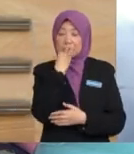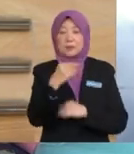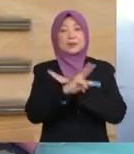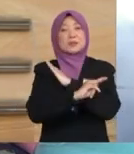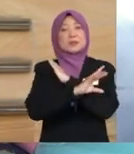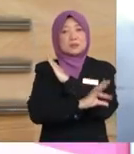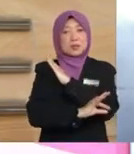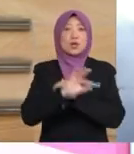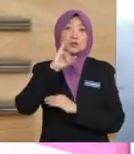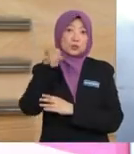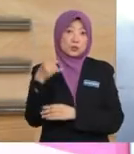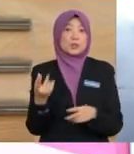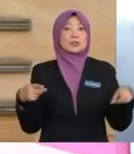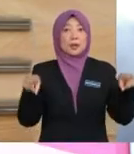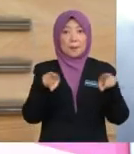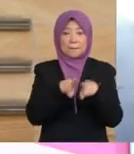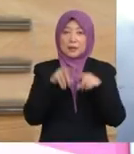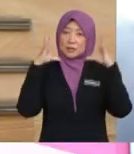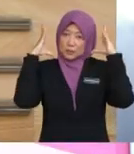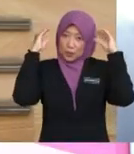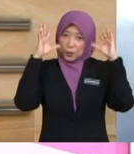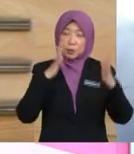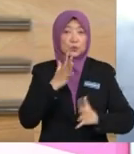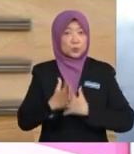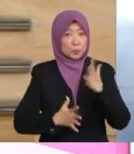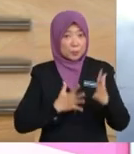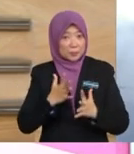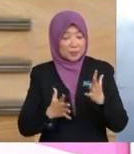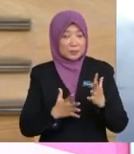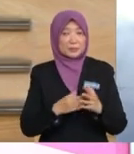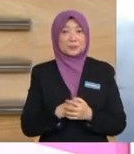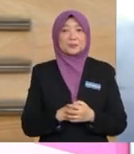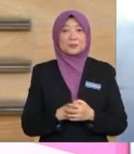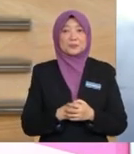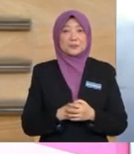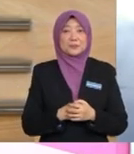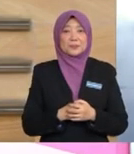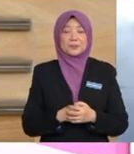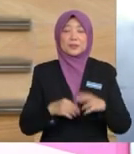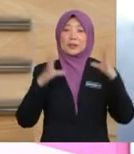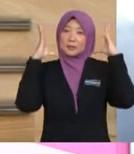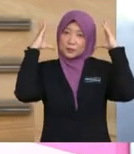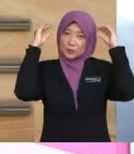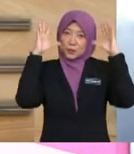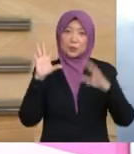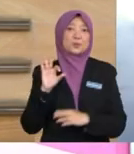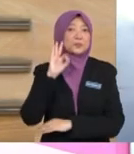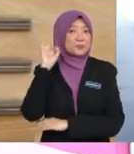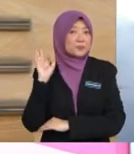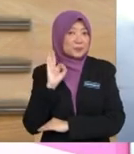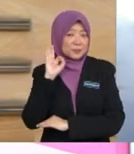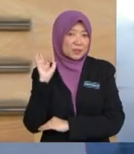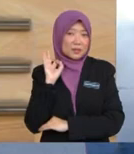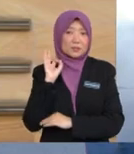9. Juga bersama kita, guru bahasa isyarat kita. Nun di hujung sana kita ada Cikgu Nur